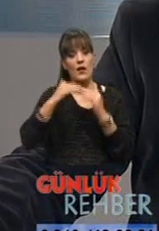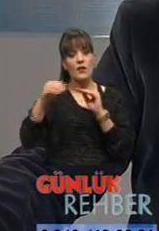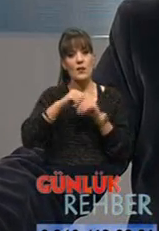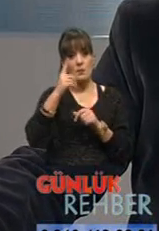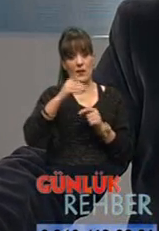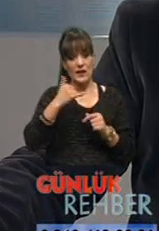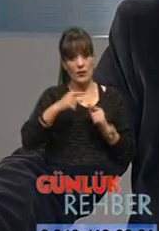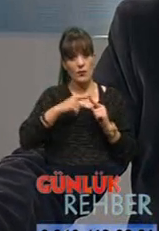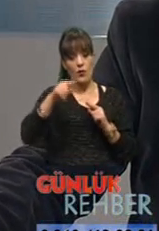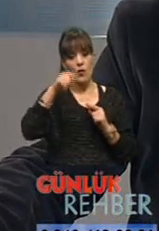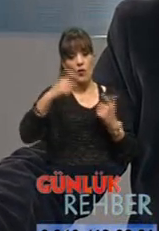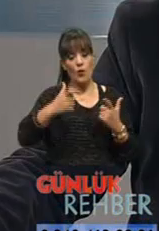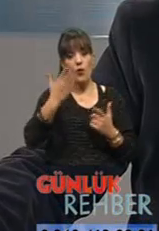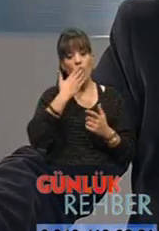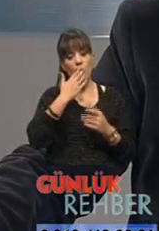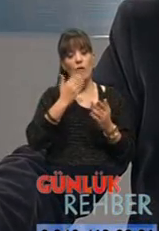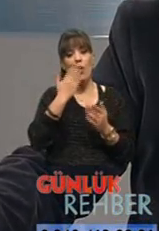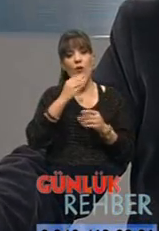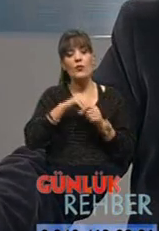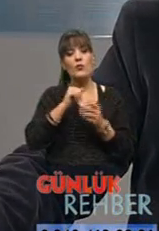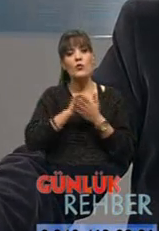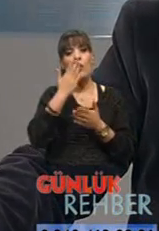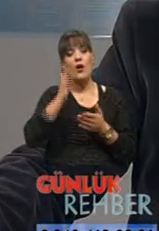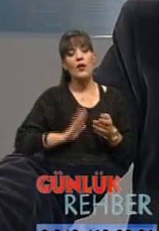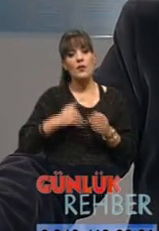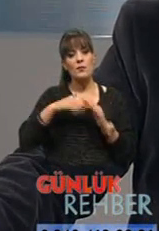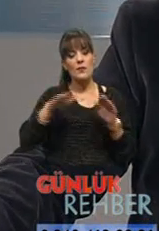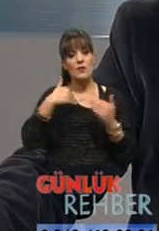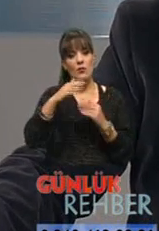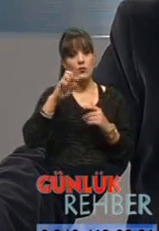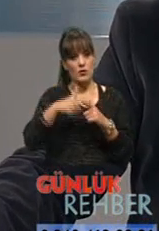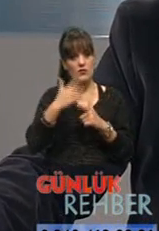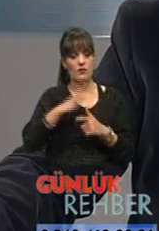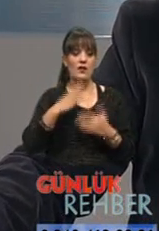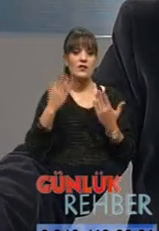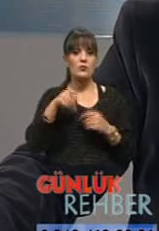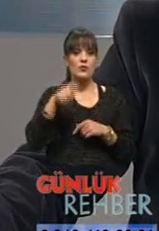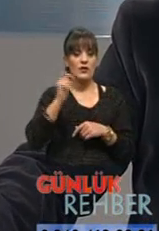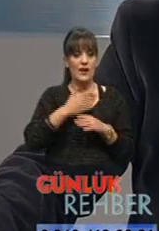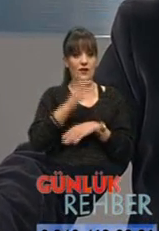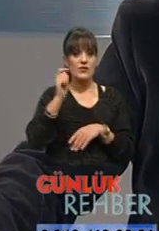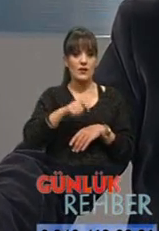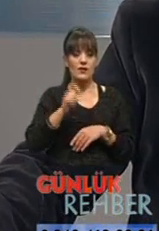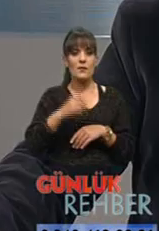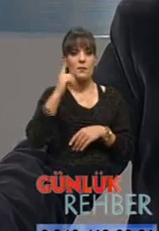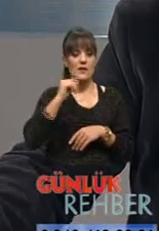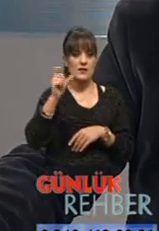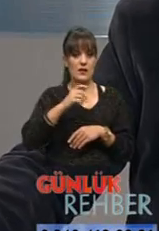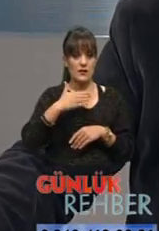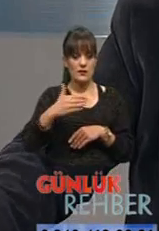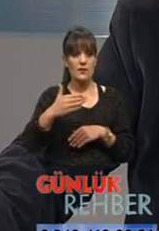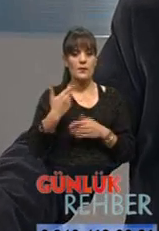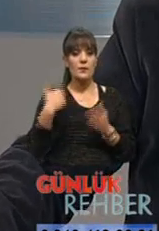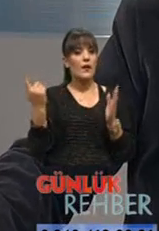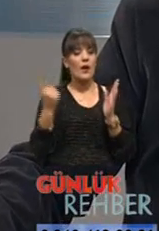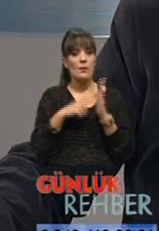oradaki oradaki okuldaki okuyan tüm öğrencilerimize masa tenisi oynatma projemiz var. İnşallah bunu gerçekleştireceğiz. Harika. Mayıs ayında.